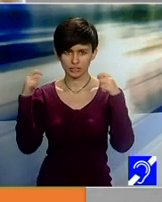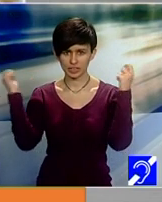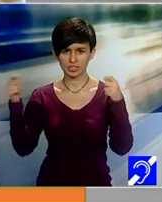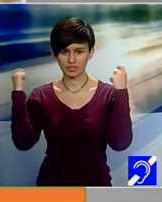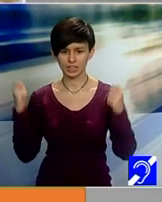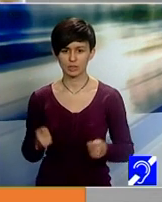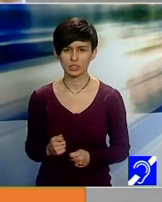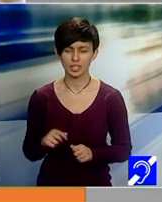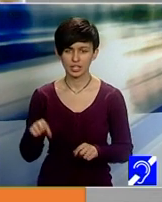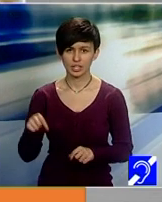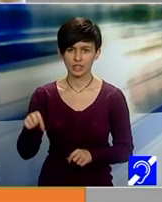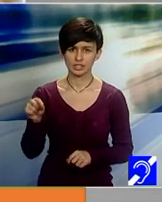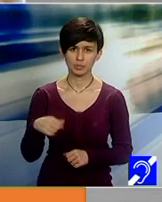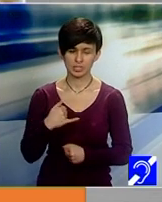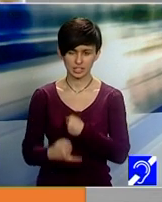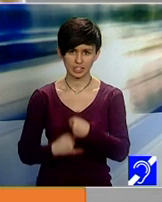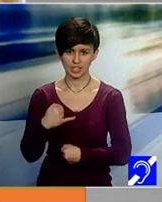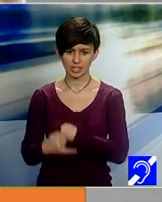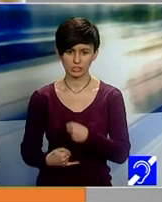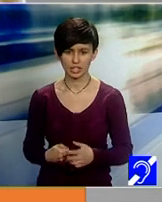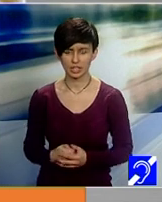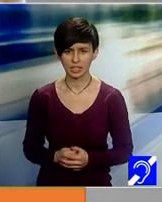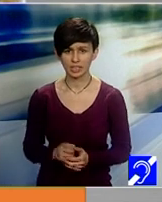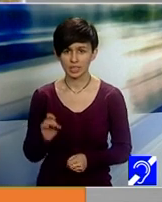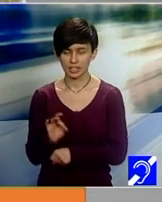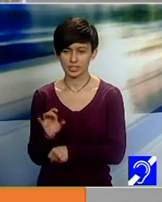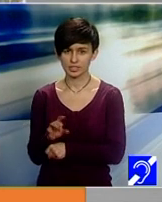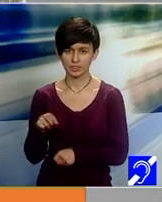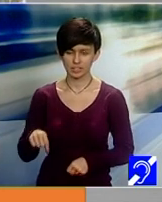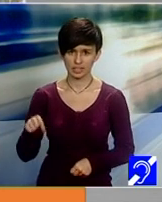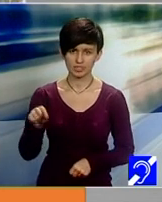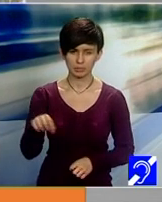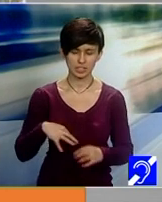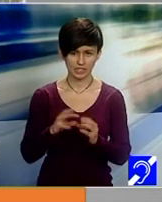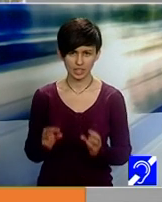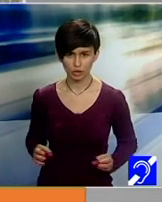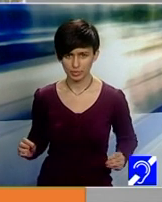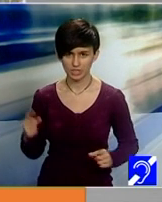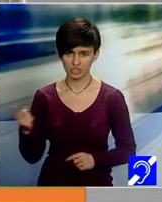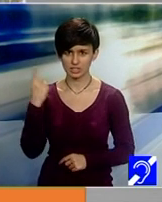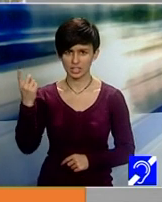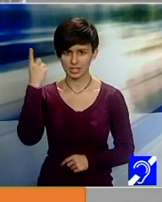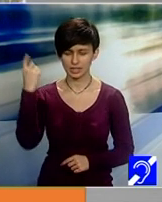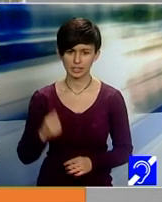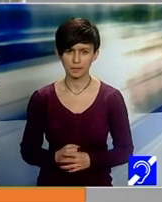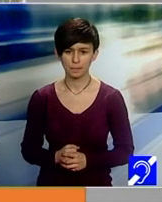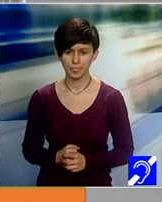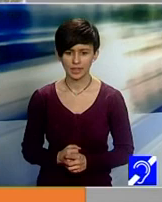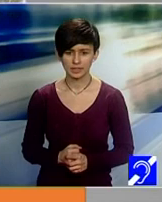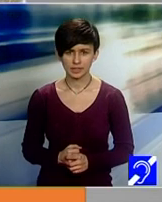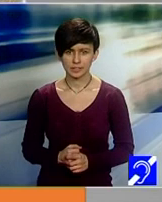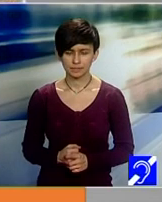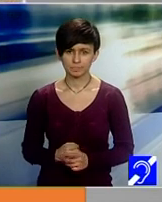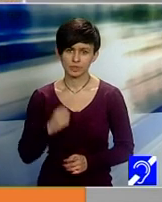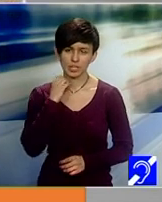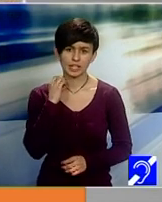trecere semințele românești? Mai mult în afară decât în țară? Când merg la Greci în fiecare an la Festivalul